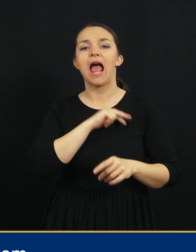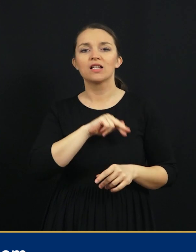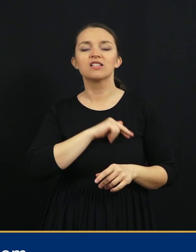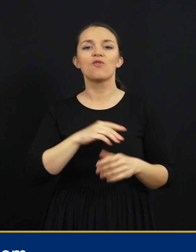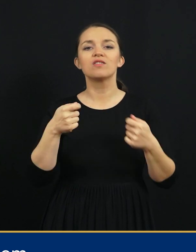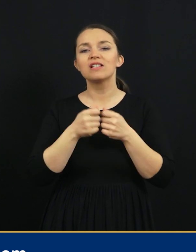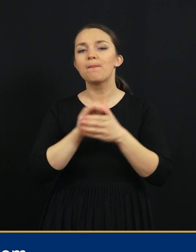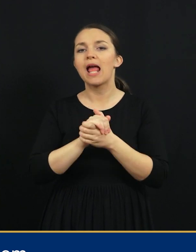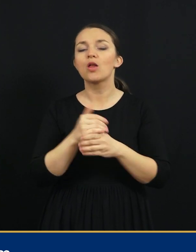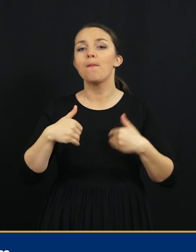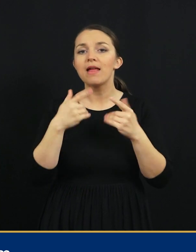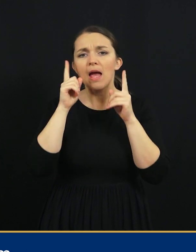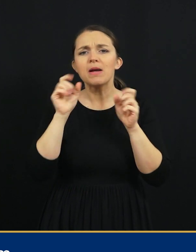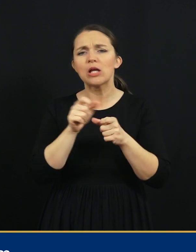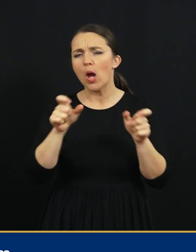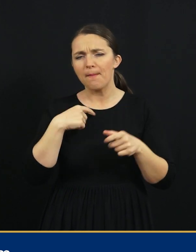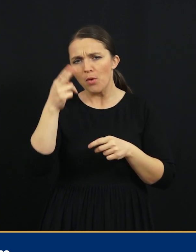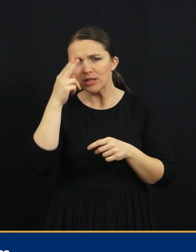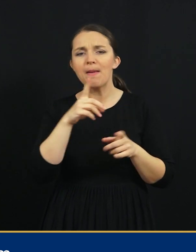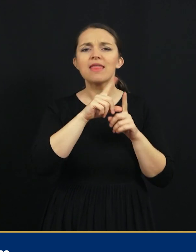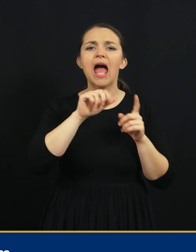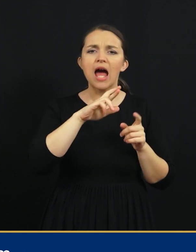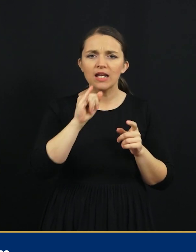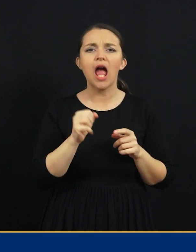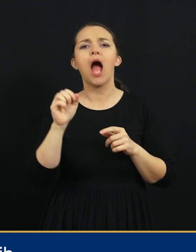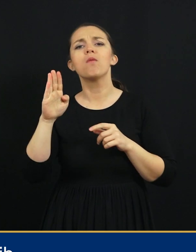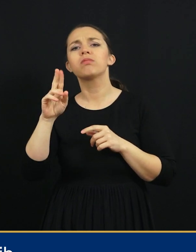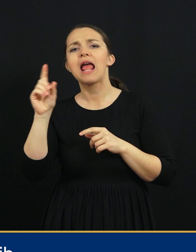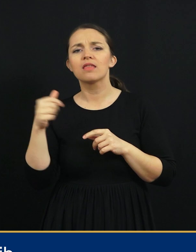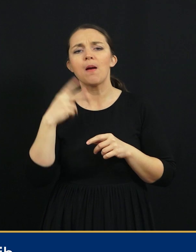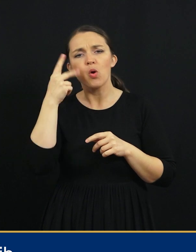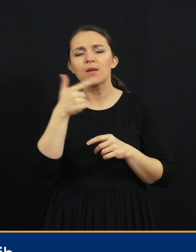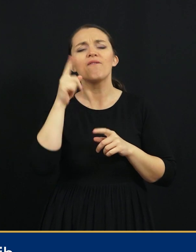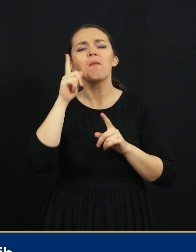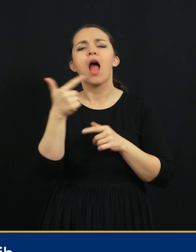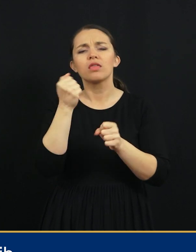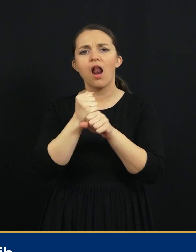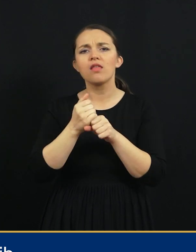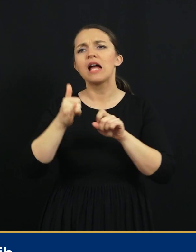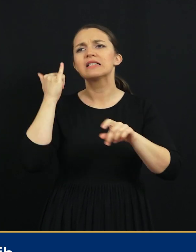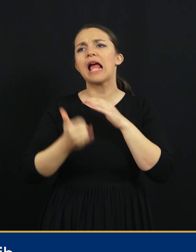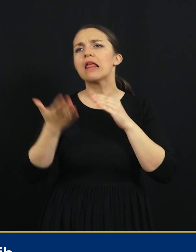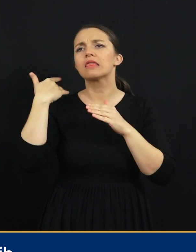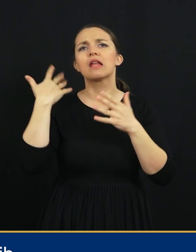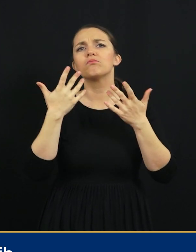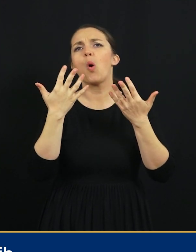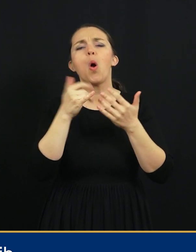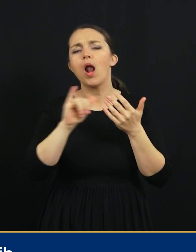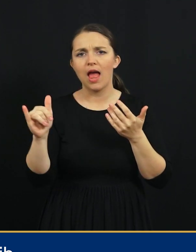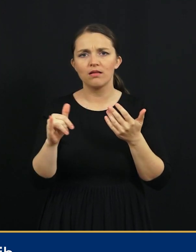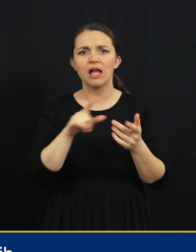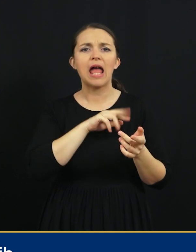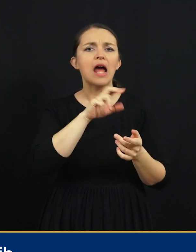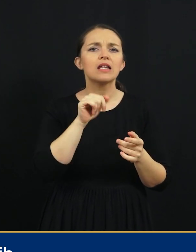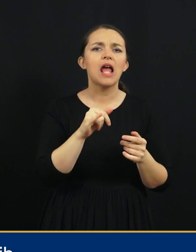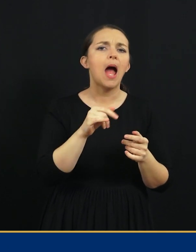Zveze prijateljev mladine, ampak zato, ker poznam in Darjo in Bredo. In vem, kaj delata zadnjih, ne vem koliko let že,